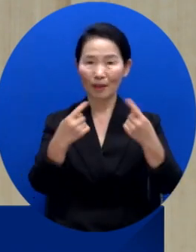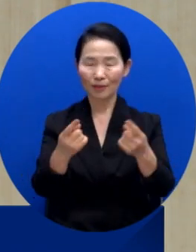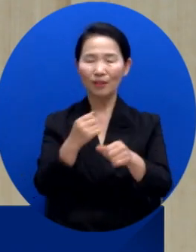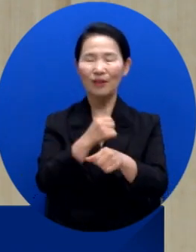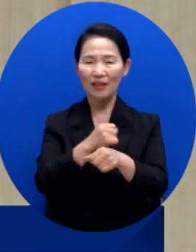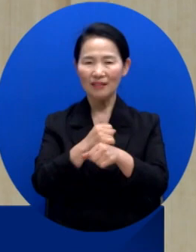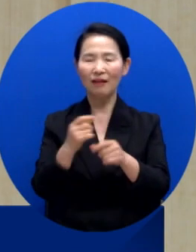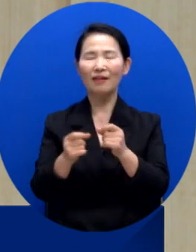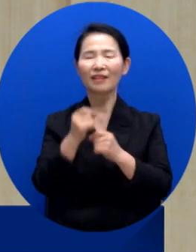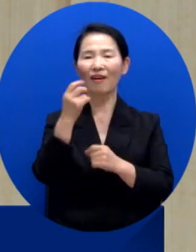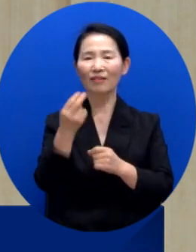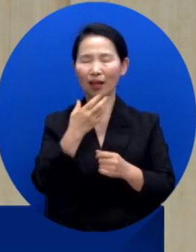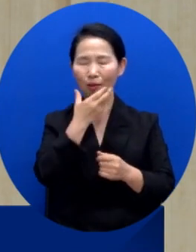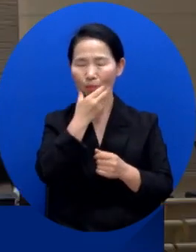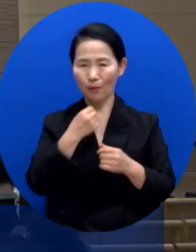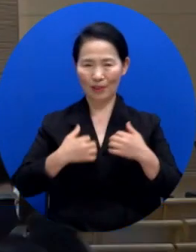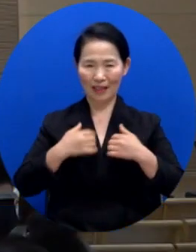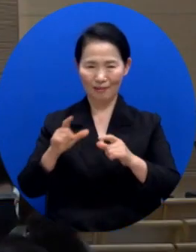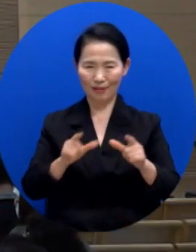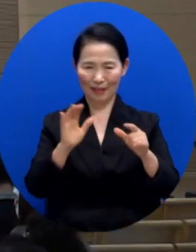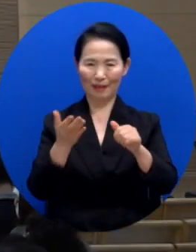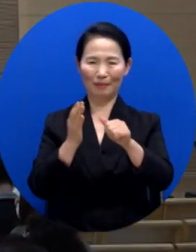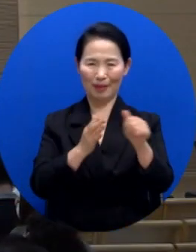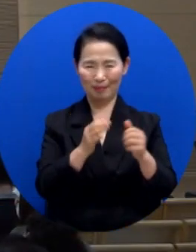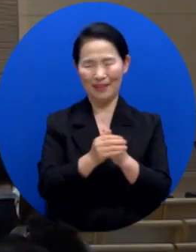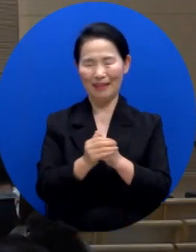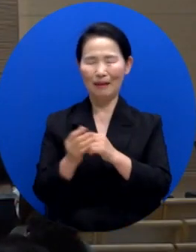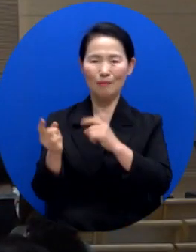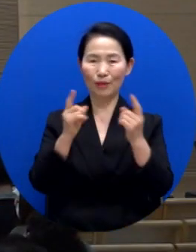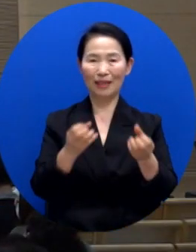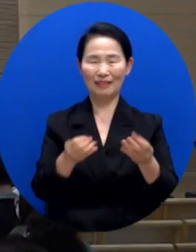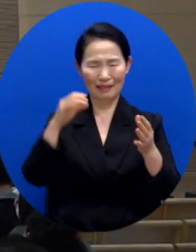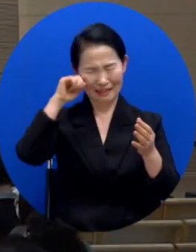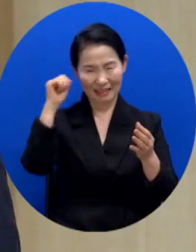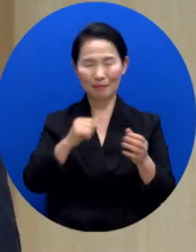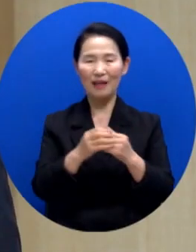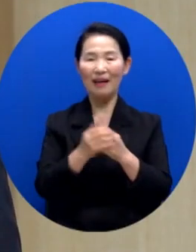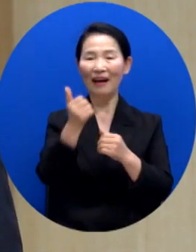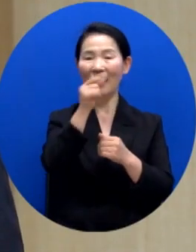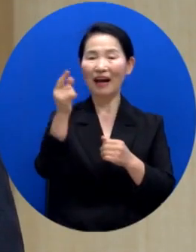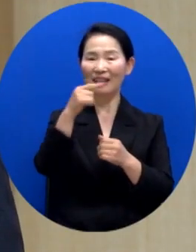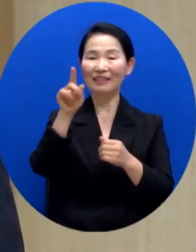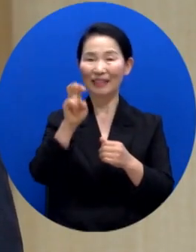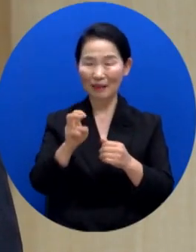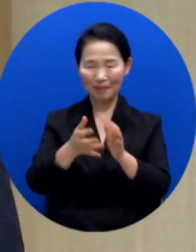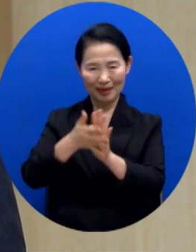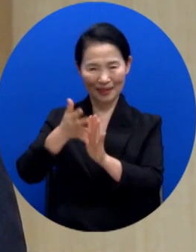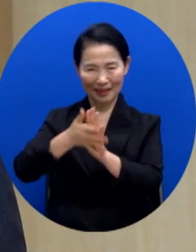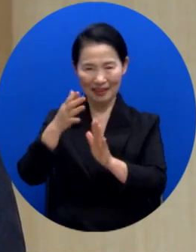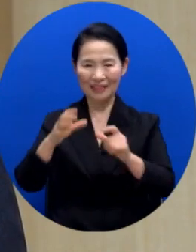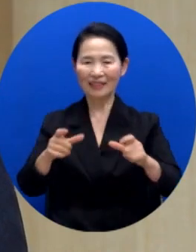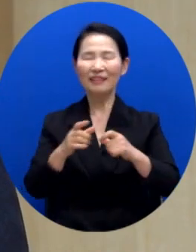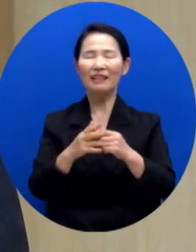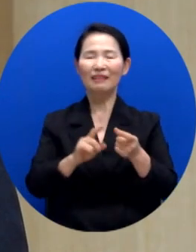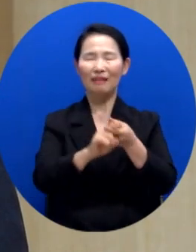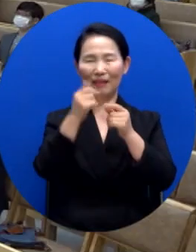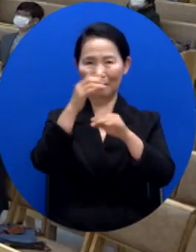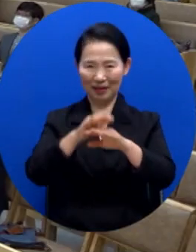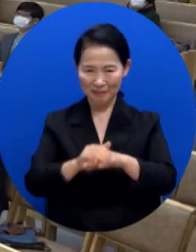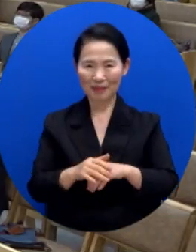복락을 누리게 되시기를 있어 부활절 새벽 하남시 기독교나 폐 가 주최하는 연합 예배가 진행됐습니다